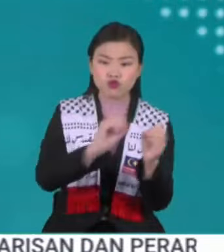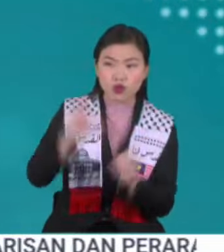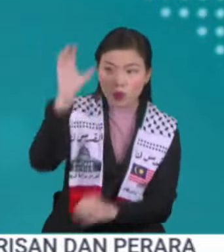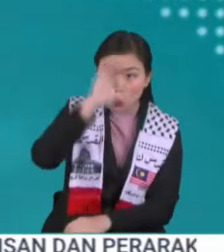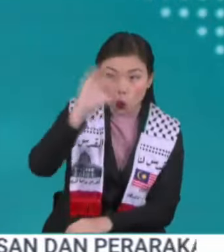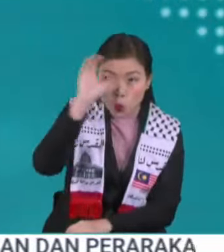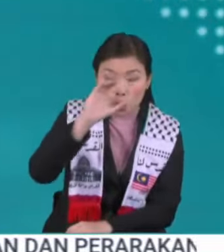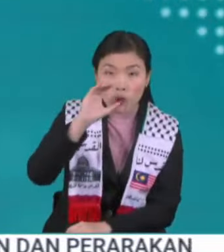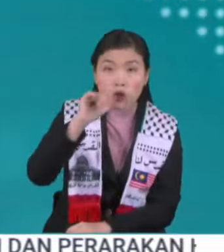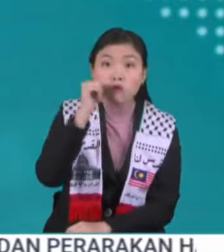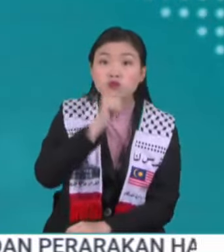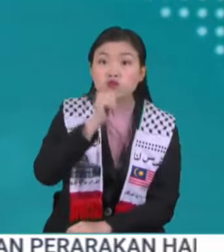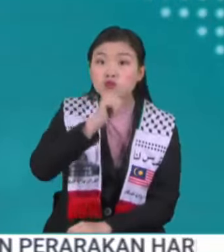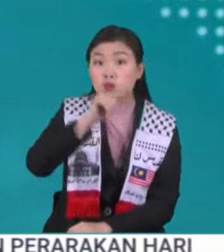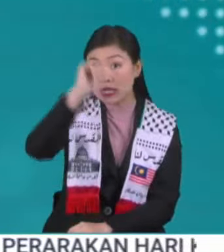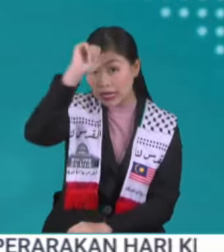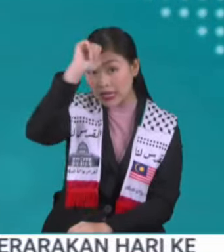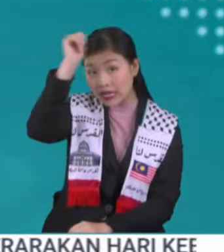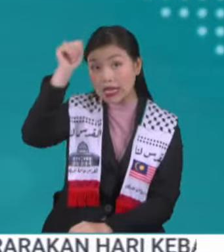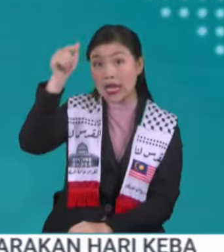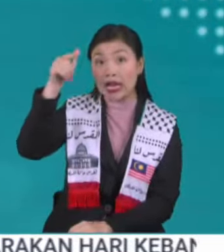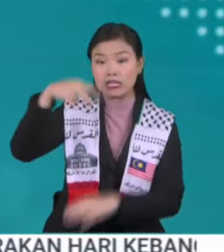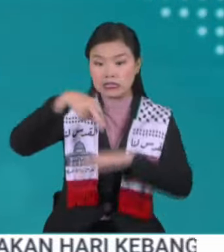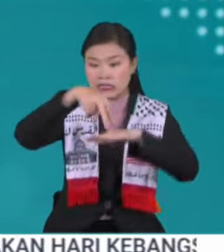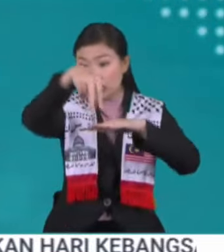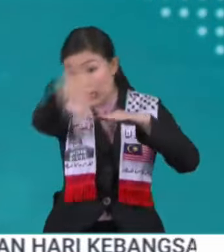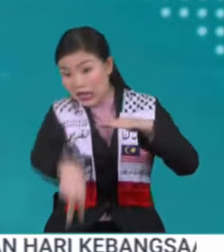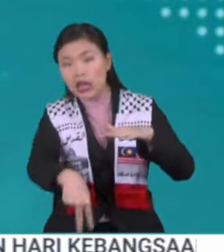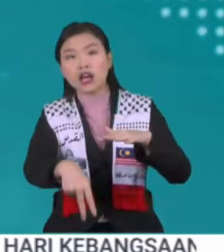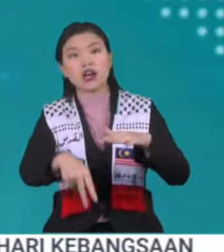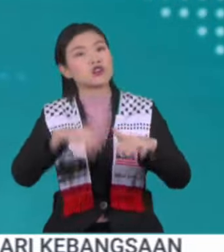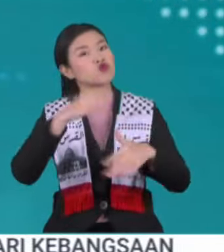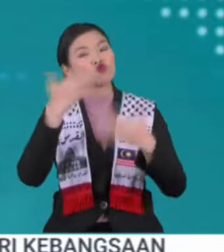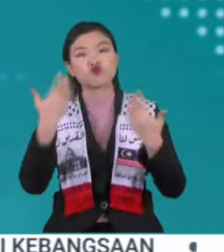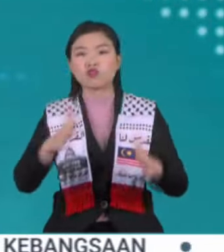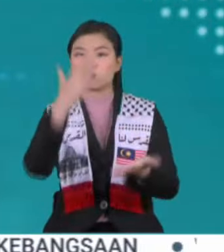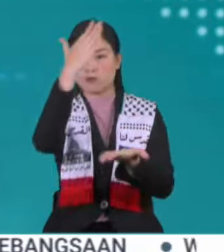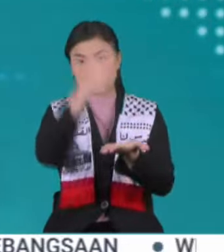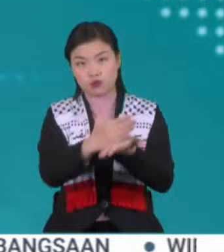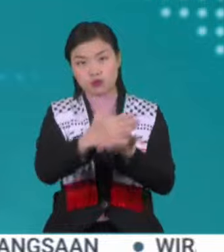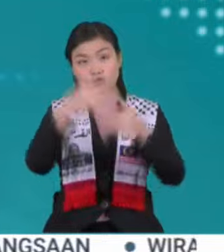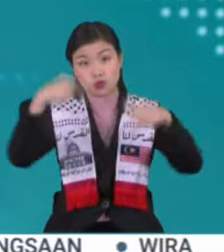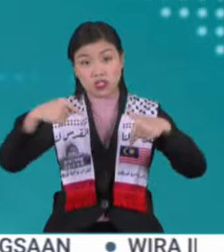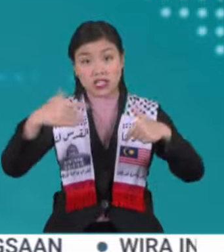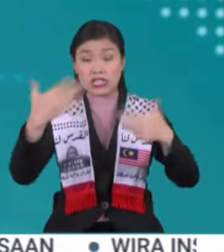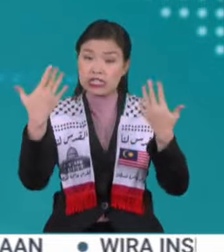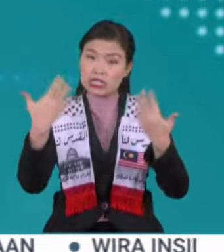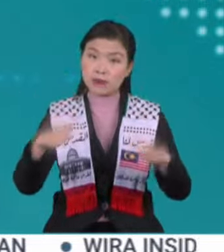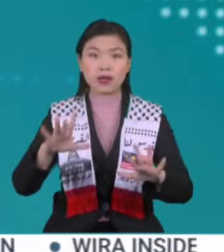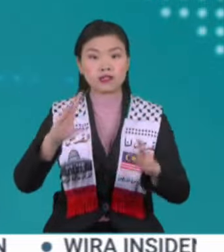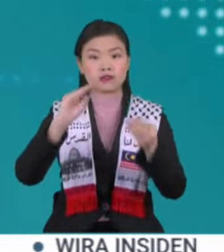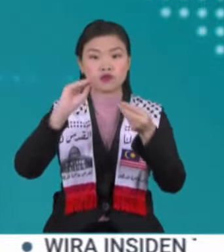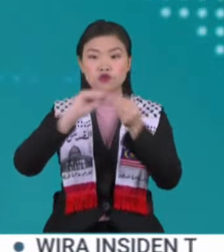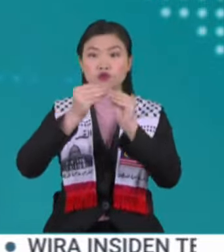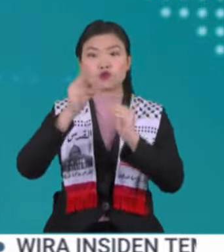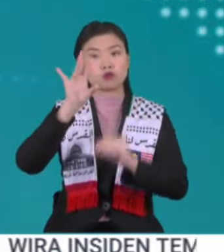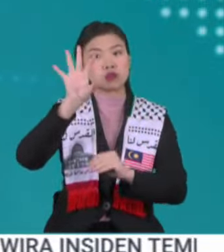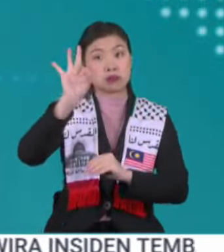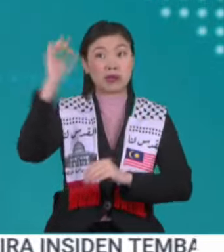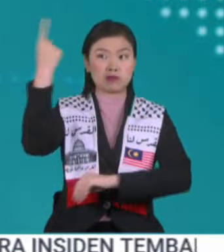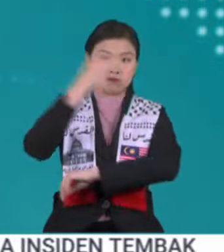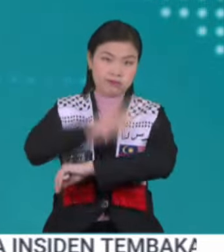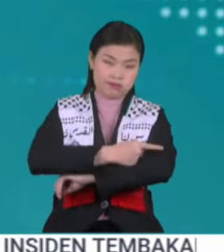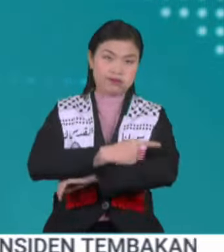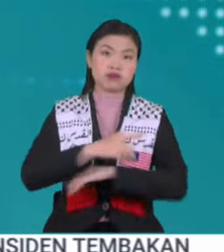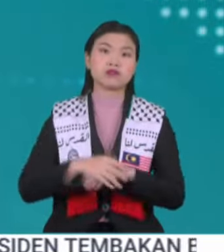Operasi Cari Lamat Mangsa Tanah Jelos G. Vijaya Lakshmi dihentikan hari ini selepas memasuki hari ke-9.